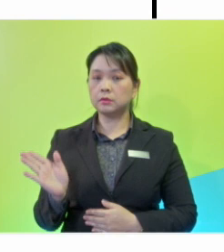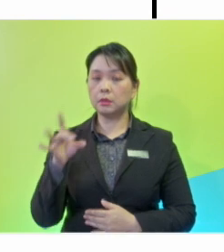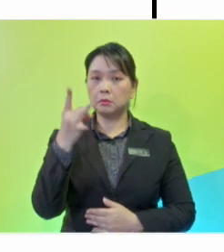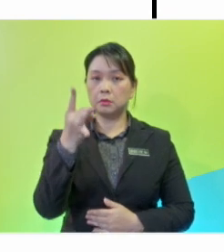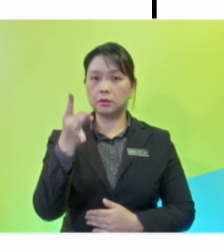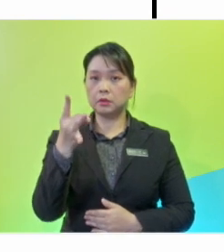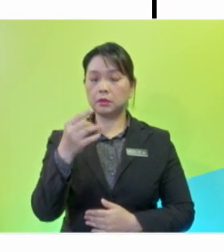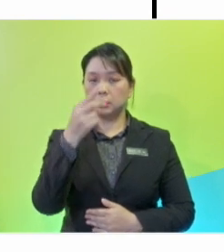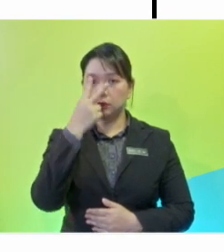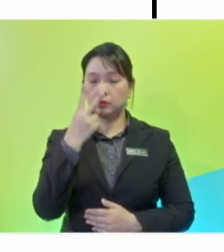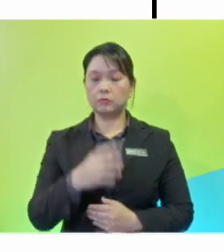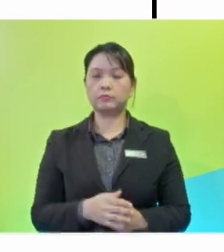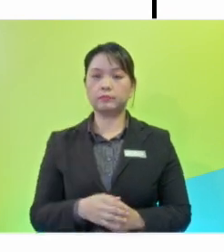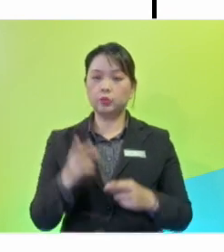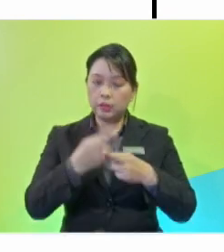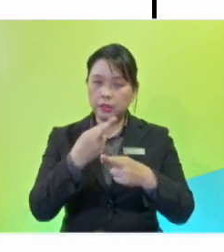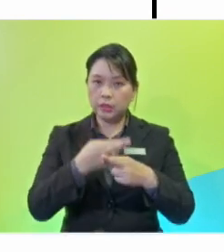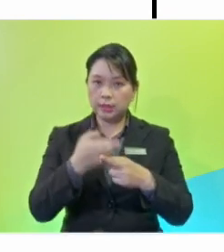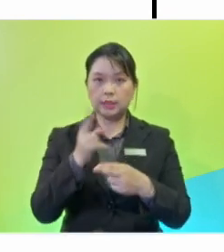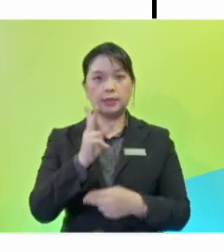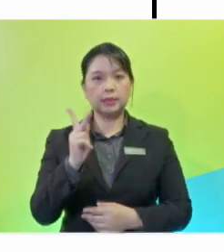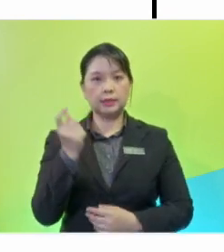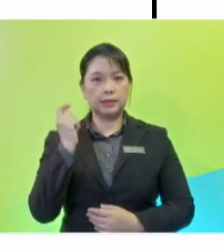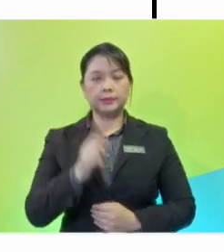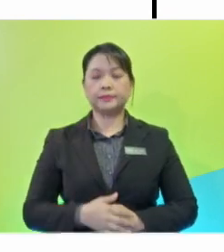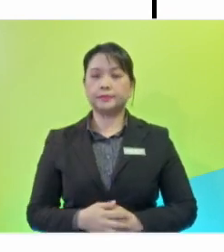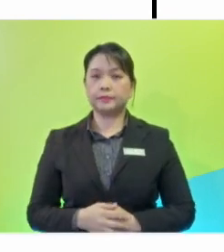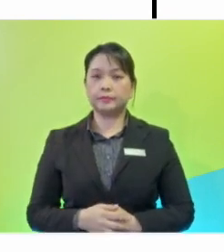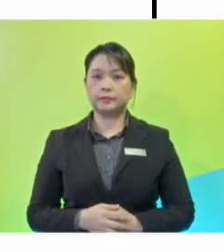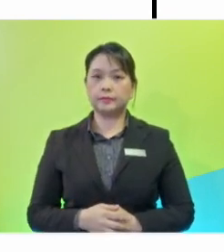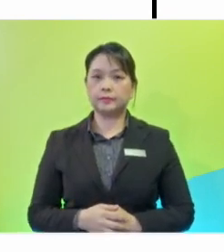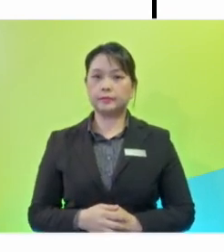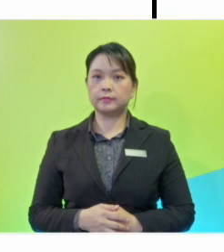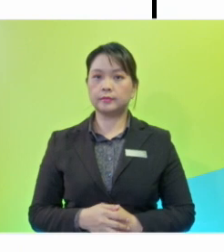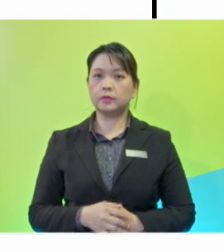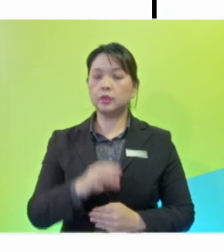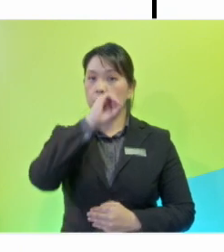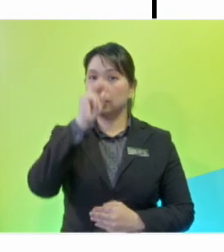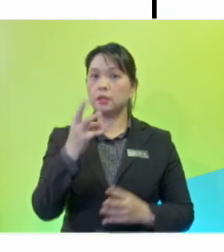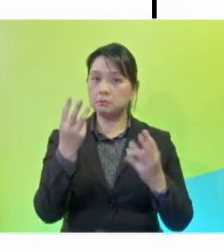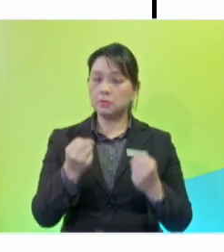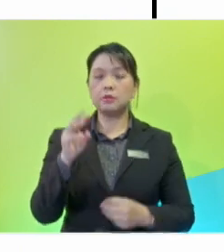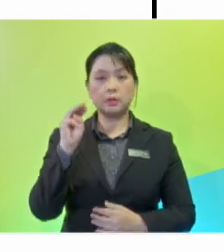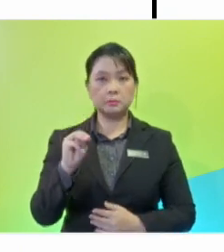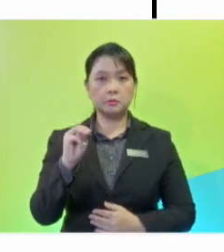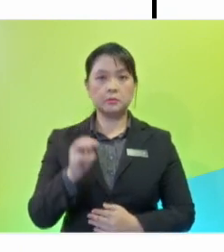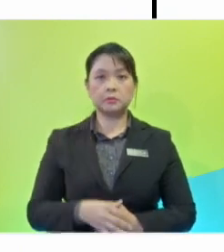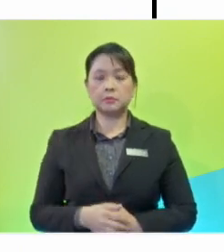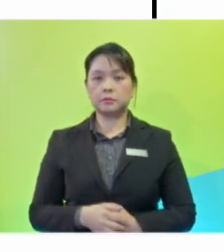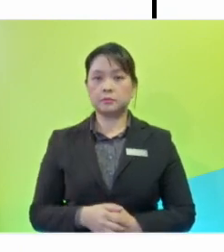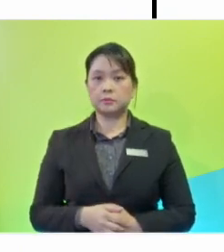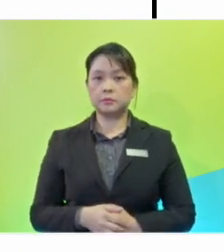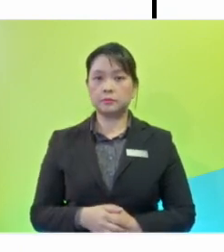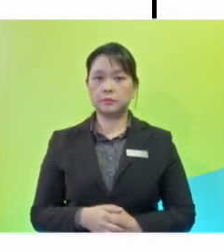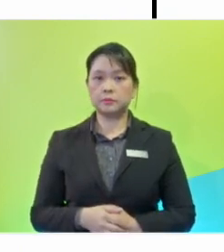penyelesaian pemudahkan ungkapan yang kita dapat tadi maka oleh karena M kita pindahkan 28 udah jadi